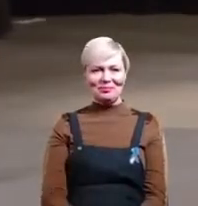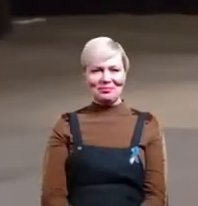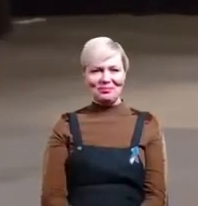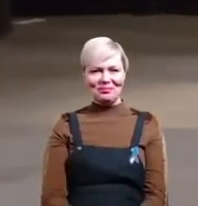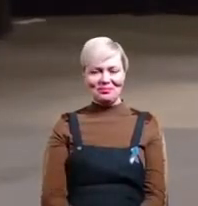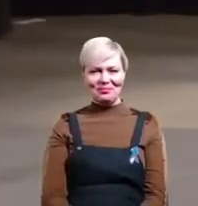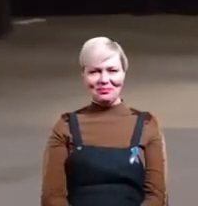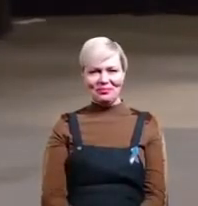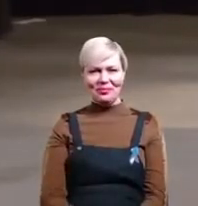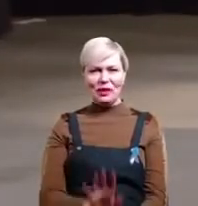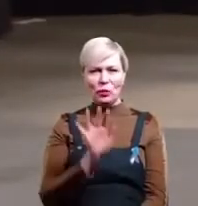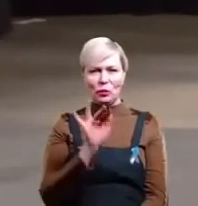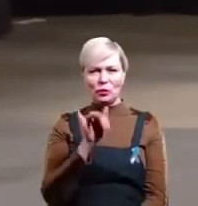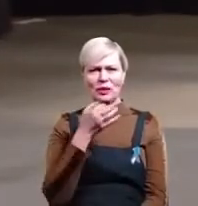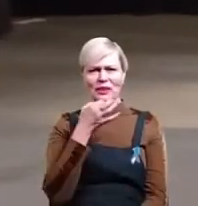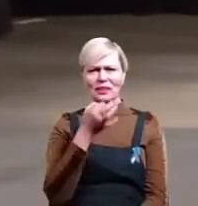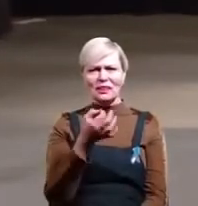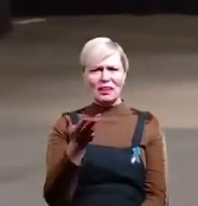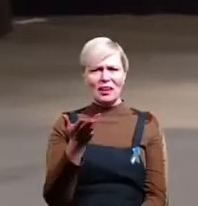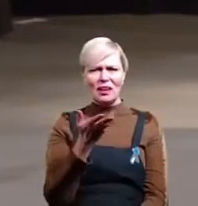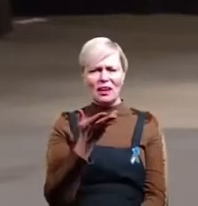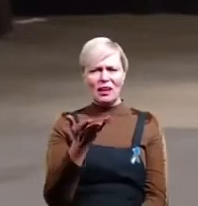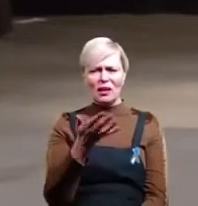У тебя, скажи мне, какая у тебя... Ладно.